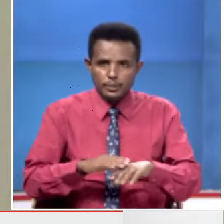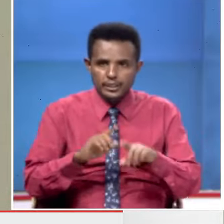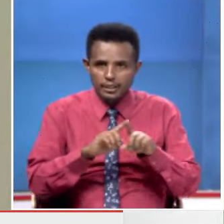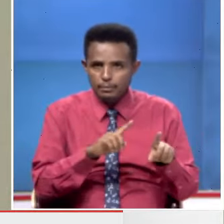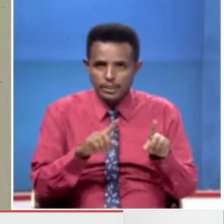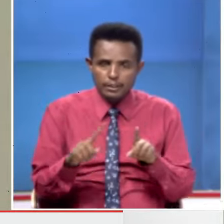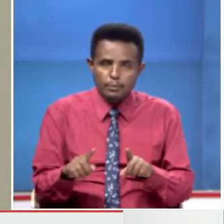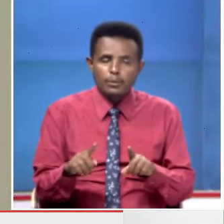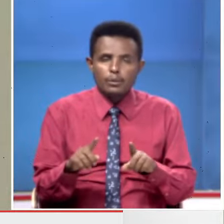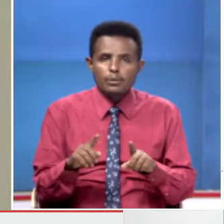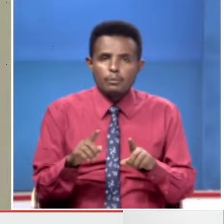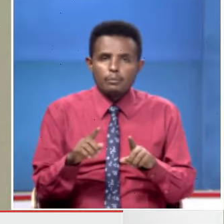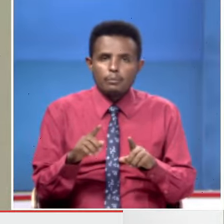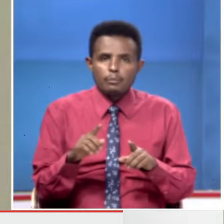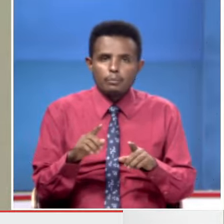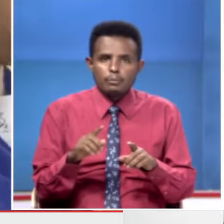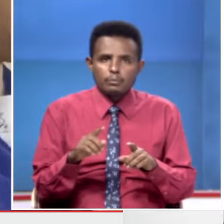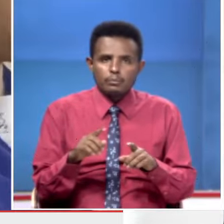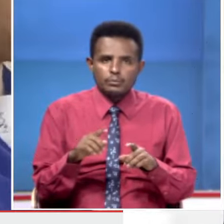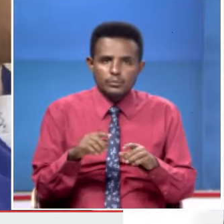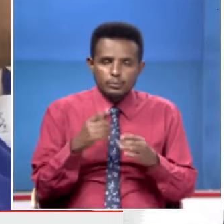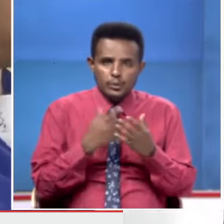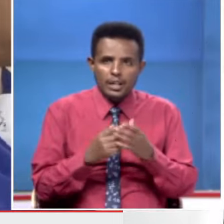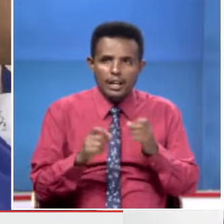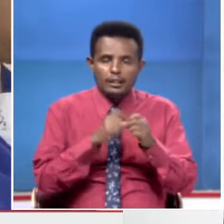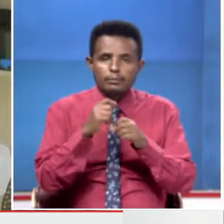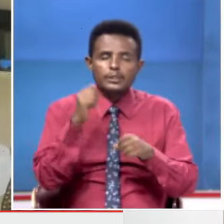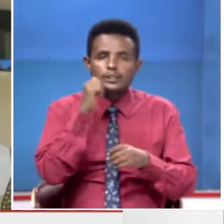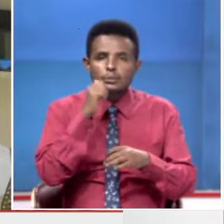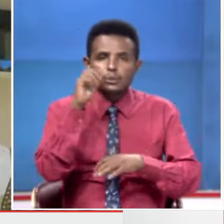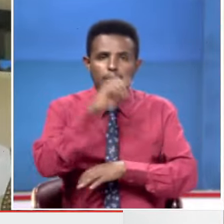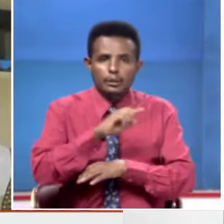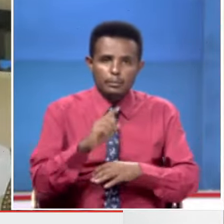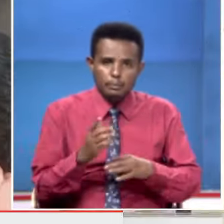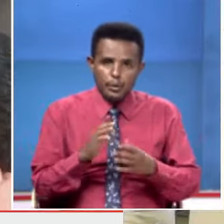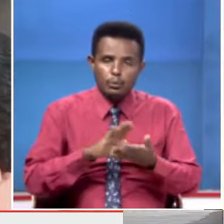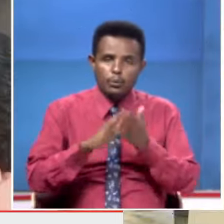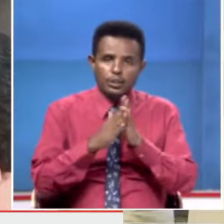በዚህ ቀን መከበሩ ልዩ ያደርገዋል። የዓለም የሴቶች ቀን በጎንደር ዩኒቨርሲቲ ተከብሮ ውሏል።